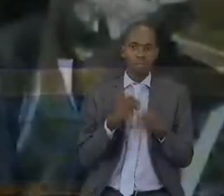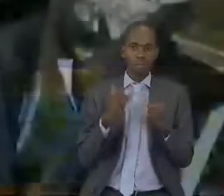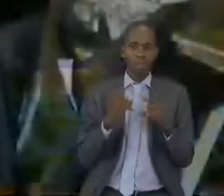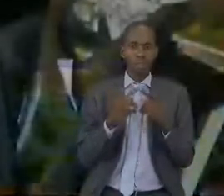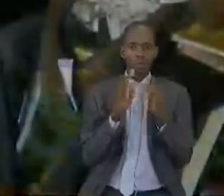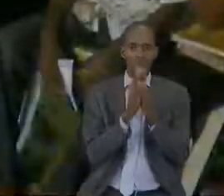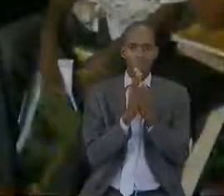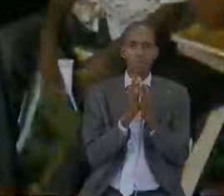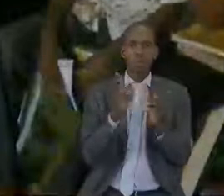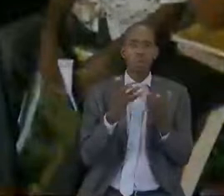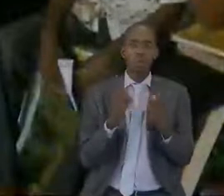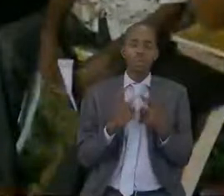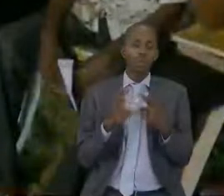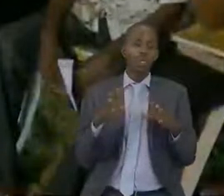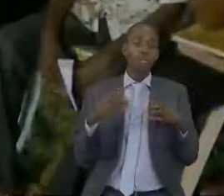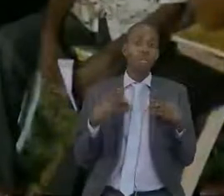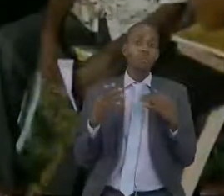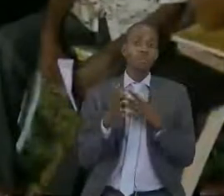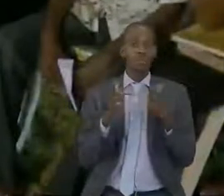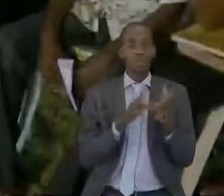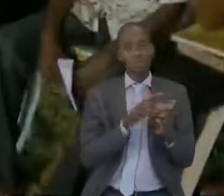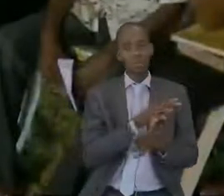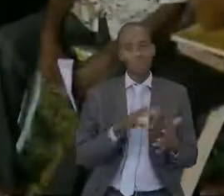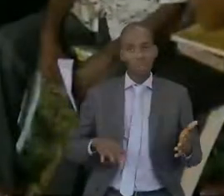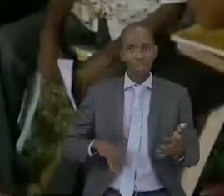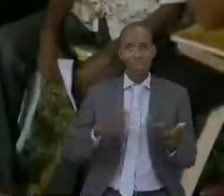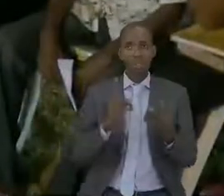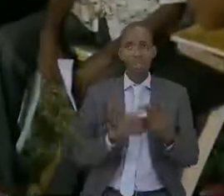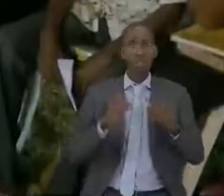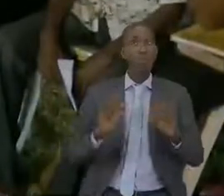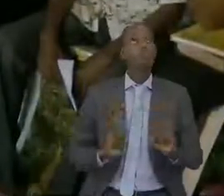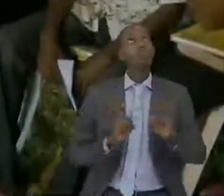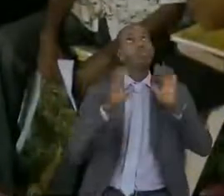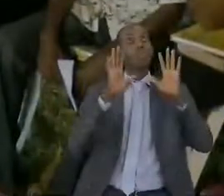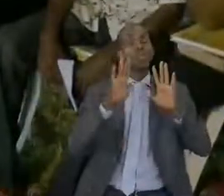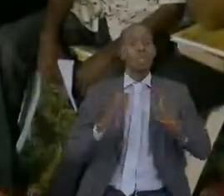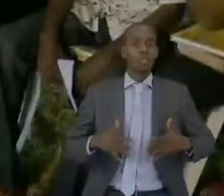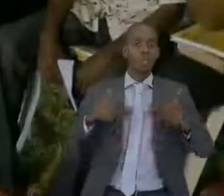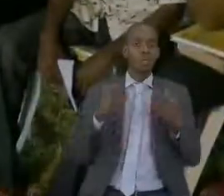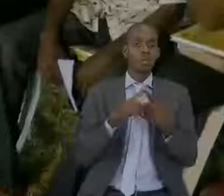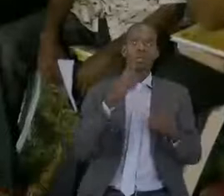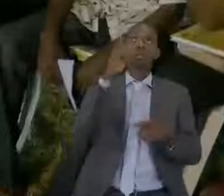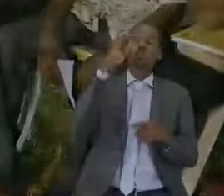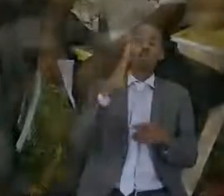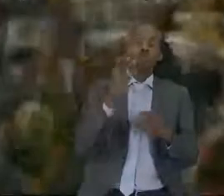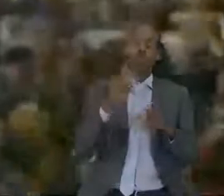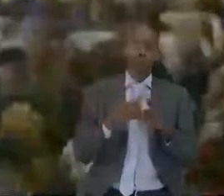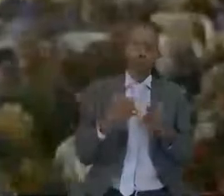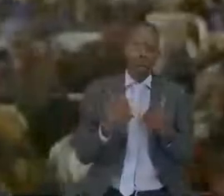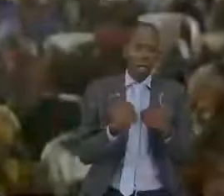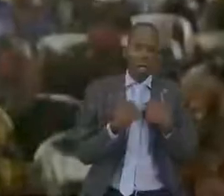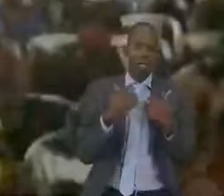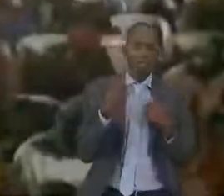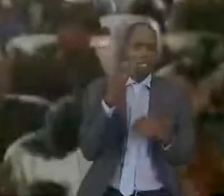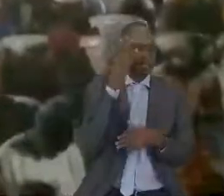Vous voulez donner votre vie au Seigneur et expérimenter cette nouvelle vie maintenant, ce